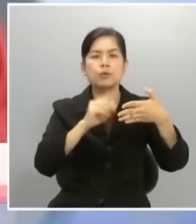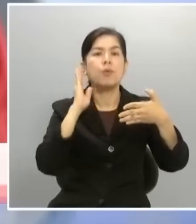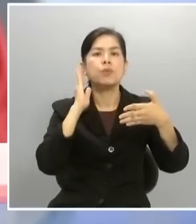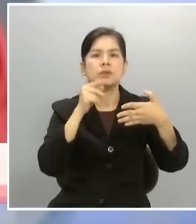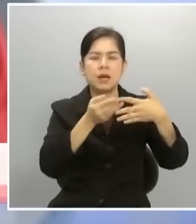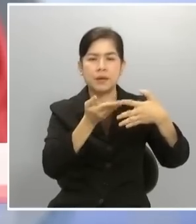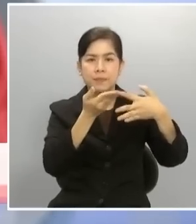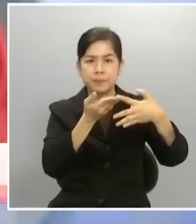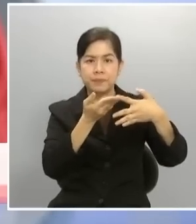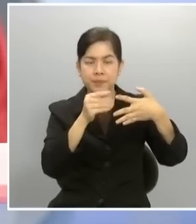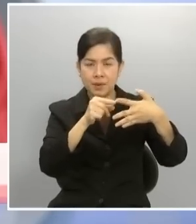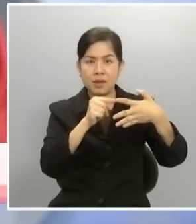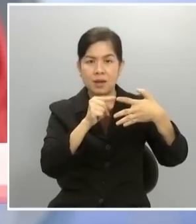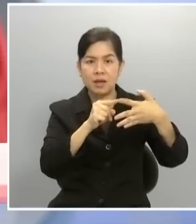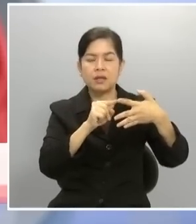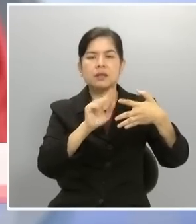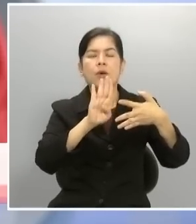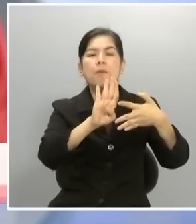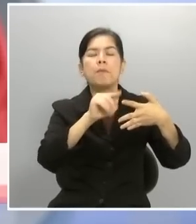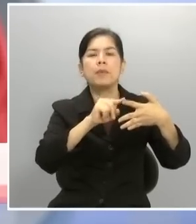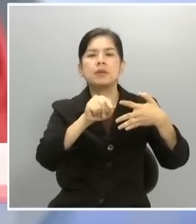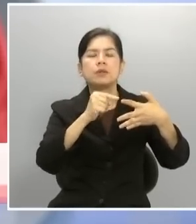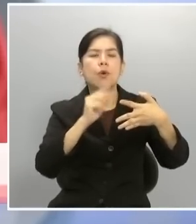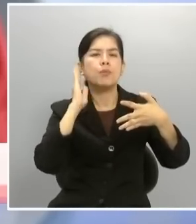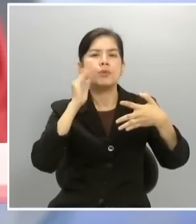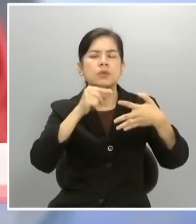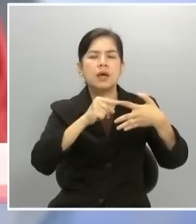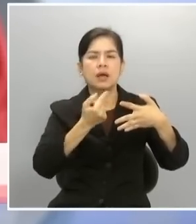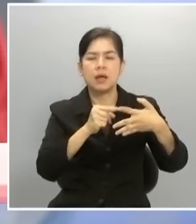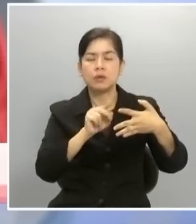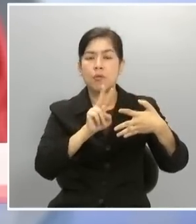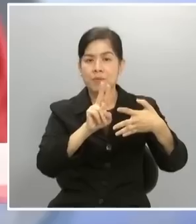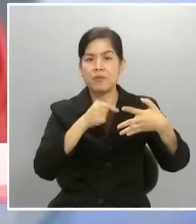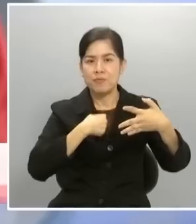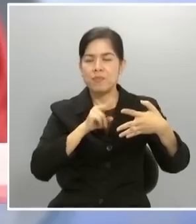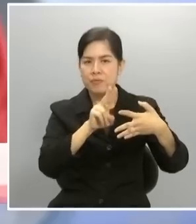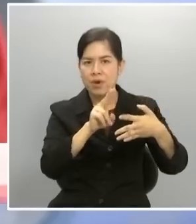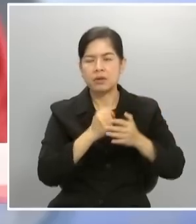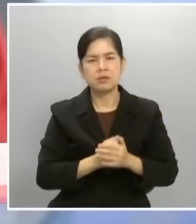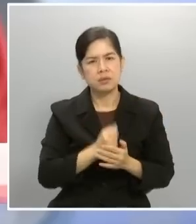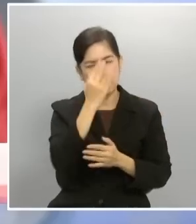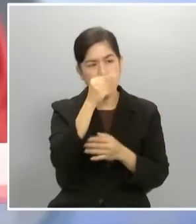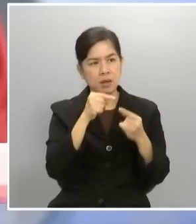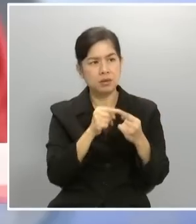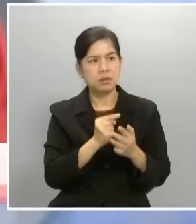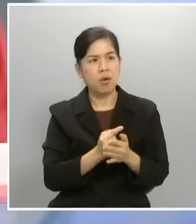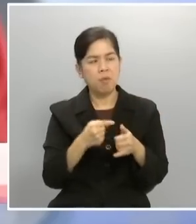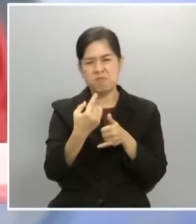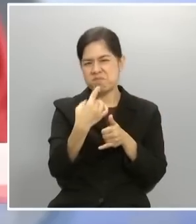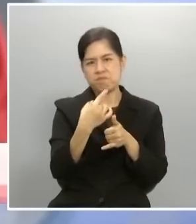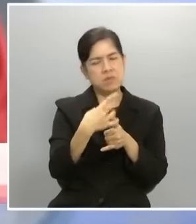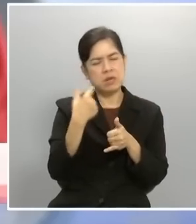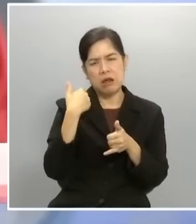เบนซ์เดมอนอืคุณนิวบอกเลยครับบอกว่าอยู่ด้วยกันเนี่ยตัวเธอเองเนี่ยถูกทารุณกรรมทำร้ายร่าง